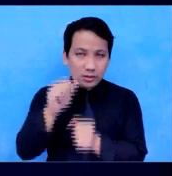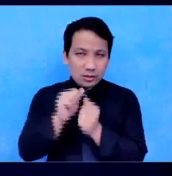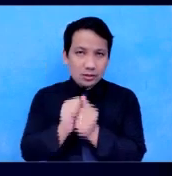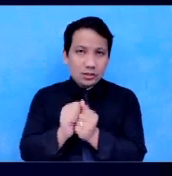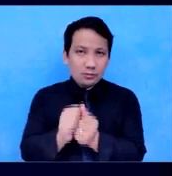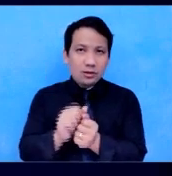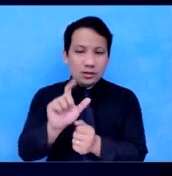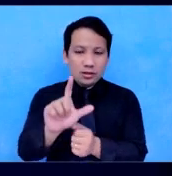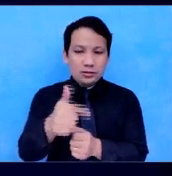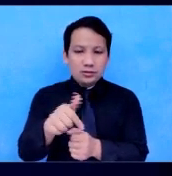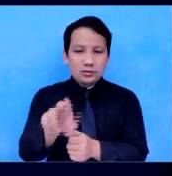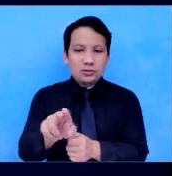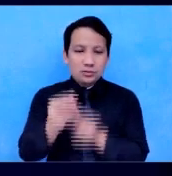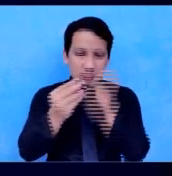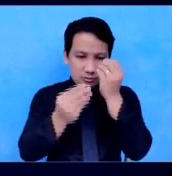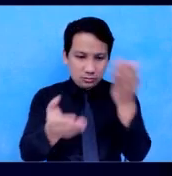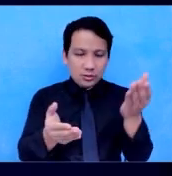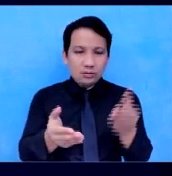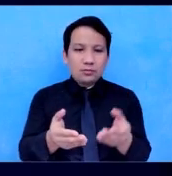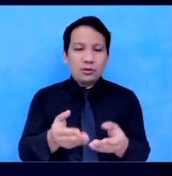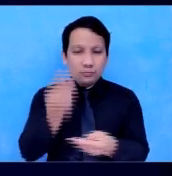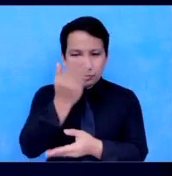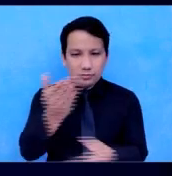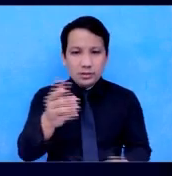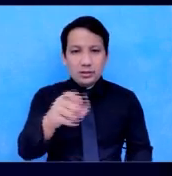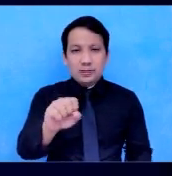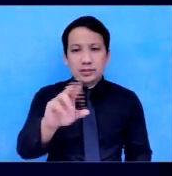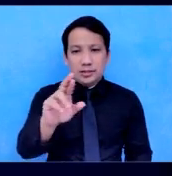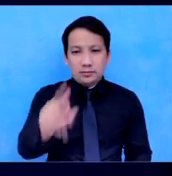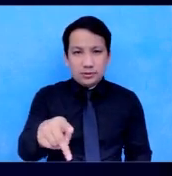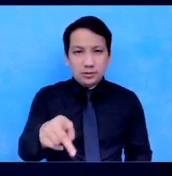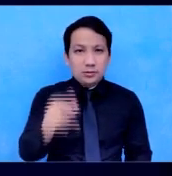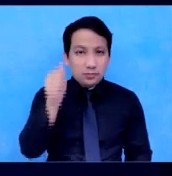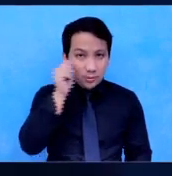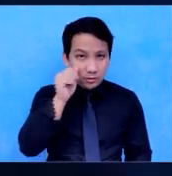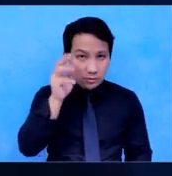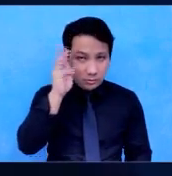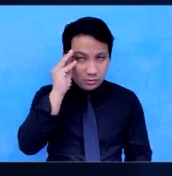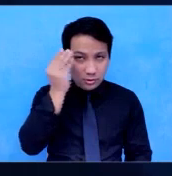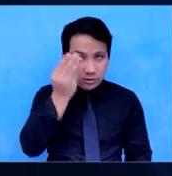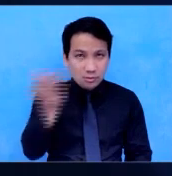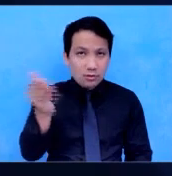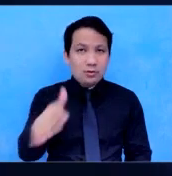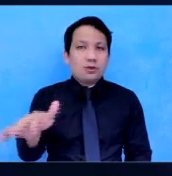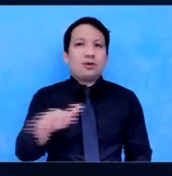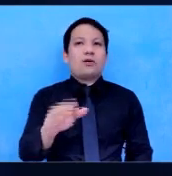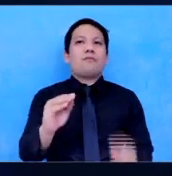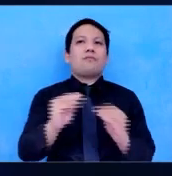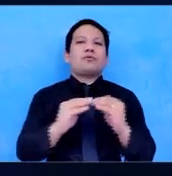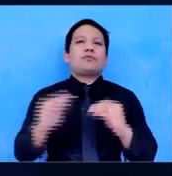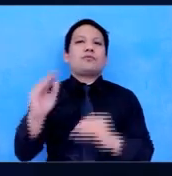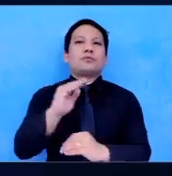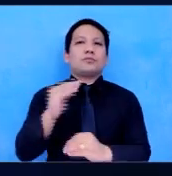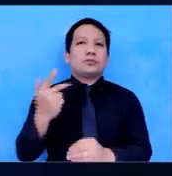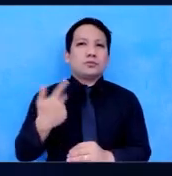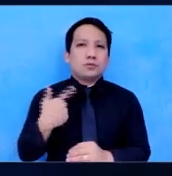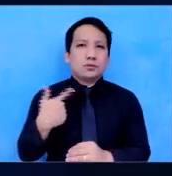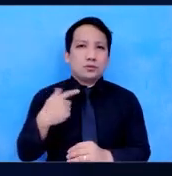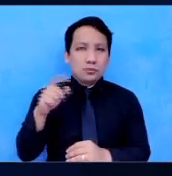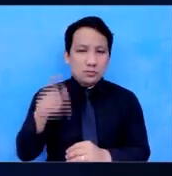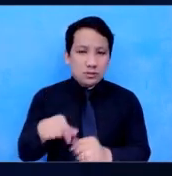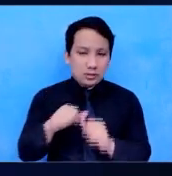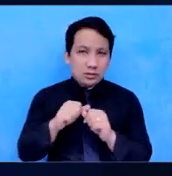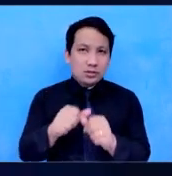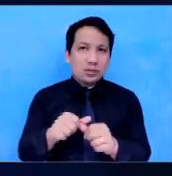masabihan sila ng suggested retail price, no? Para well aware po sila tungkol dyan. But more than that, what we are trying to do really is to